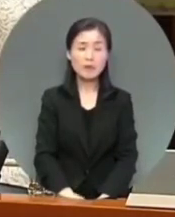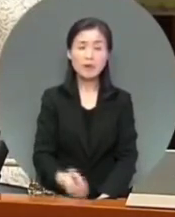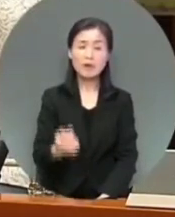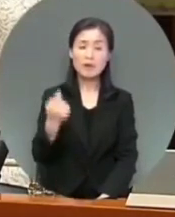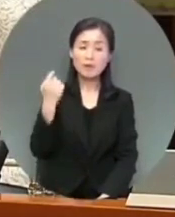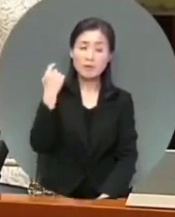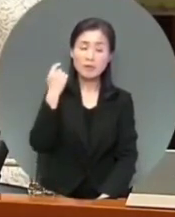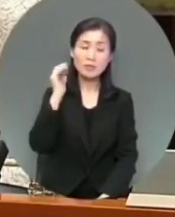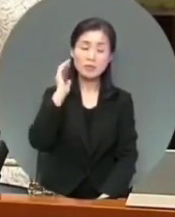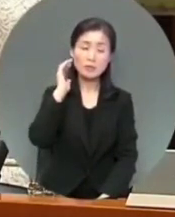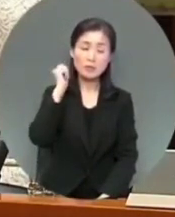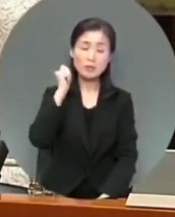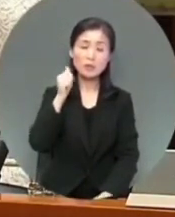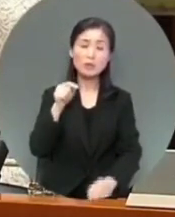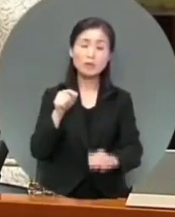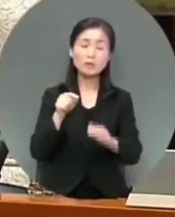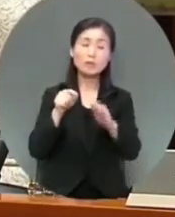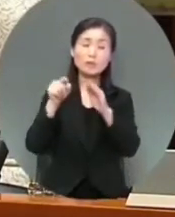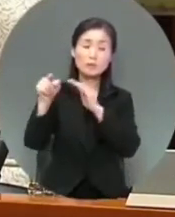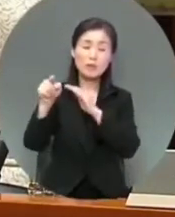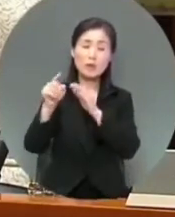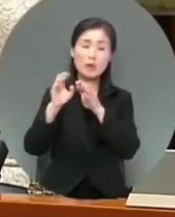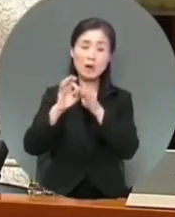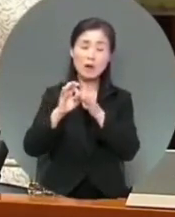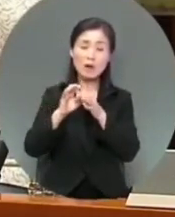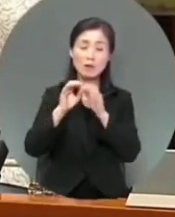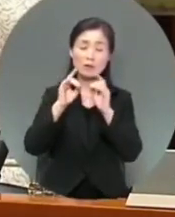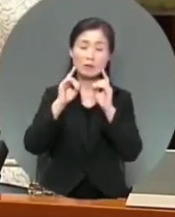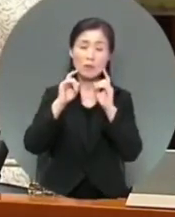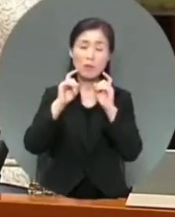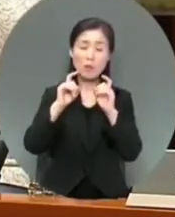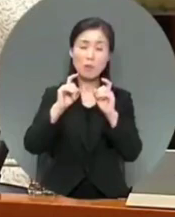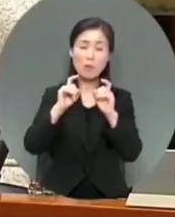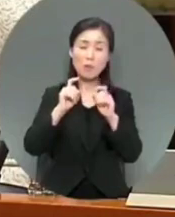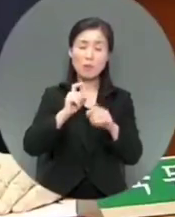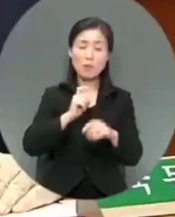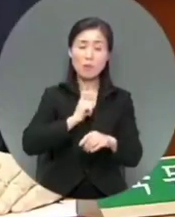어제 그 대통령 순방 관련 의혹 보도 보셨습니까?